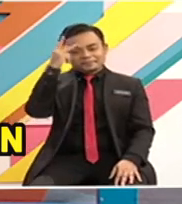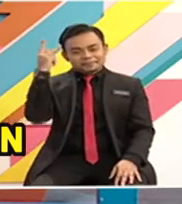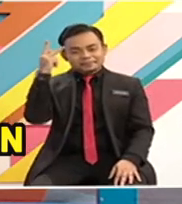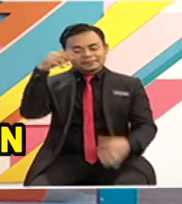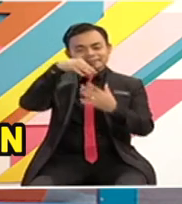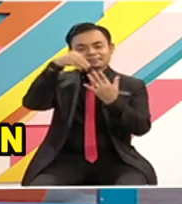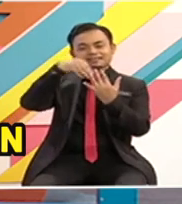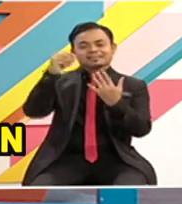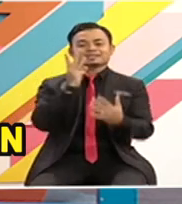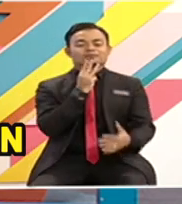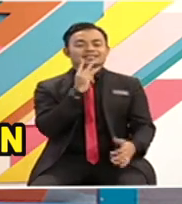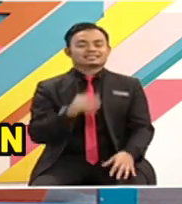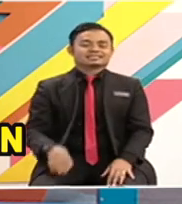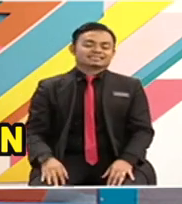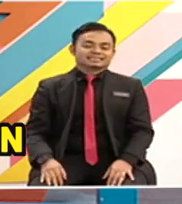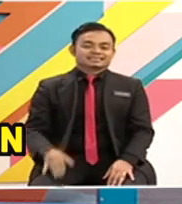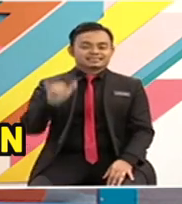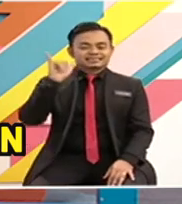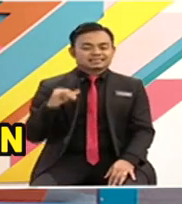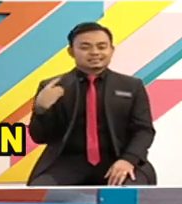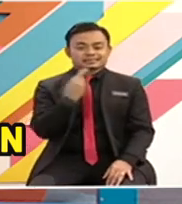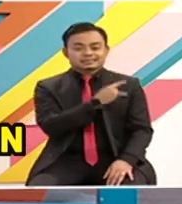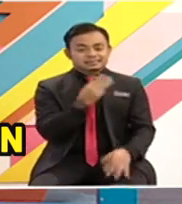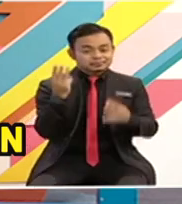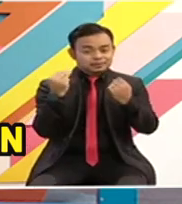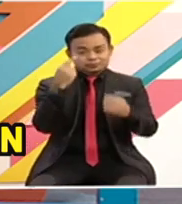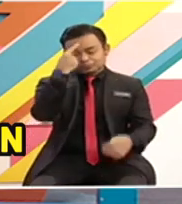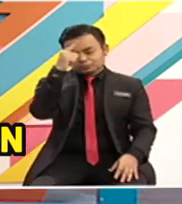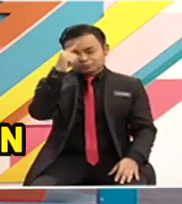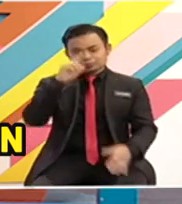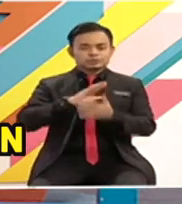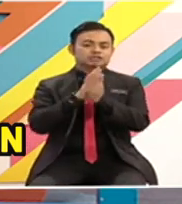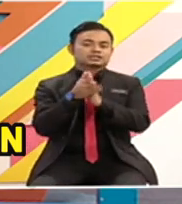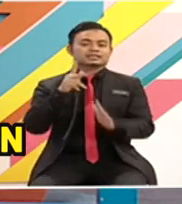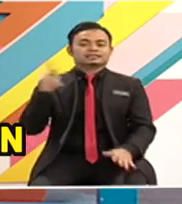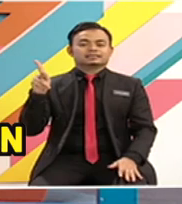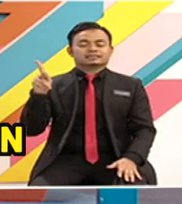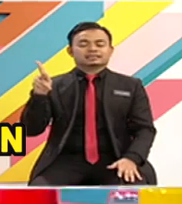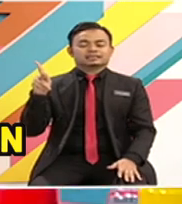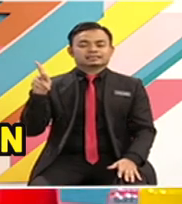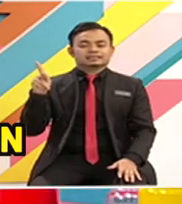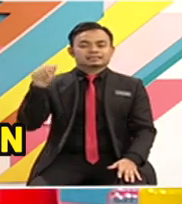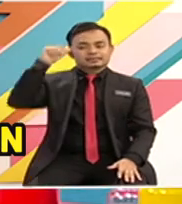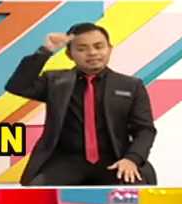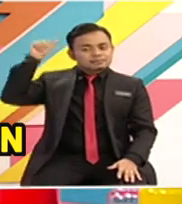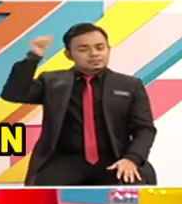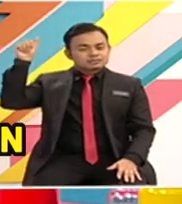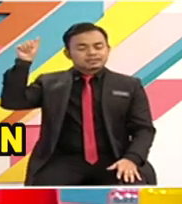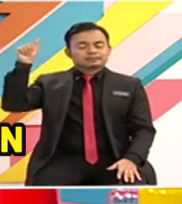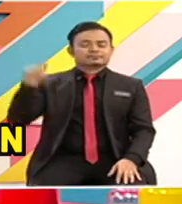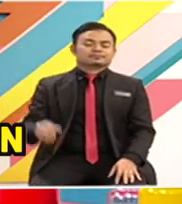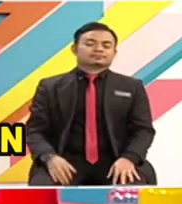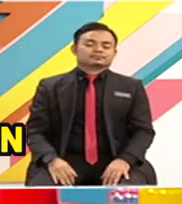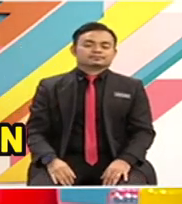akan pilih warnanya kita jadikan corak tersebut Oke gua hari ini kita Nova berapa Only